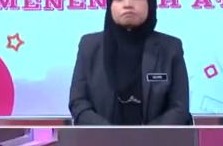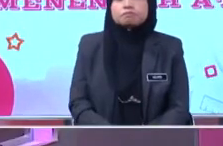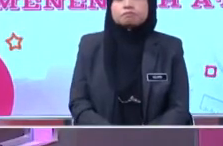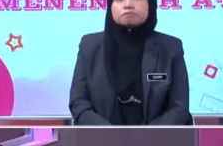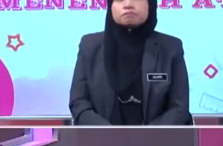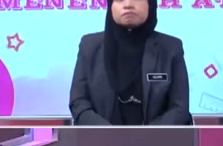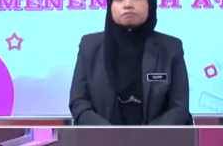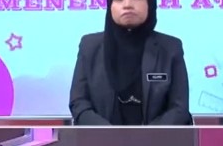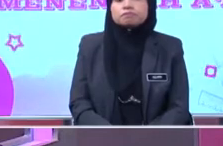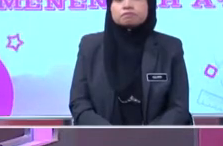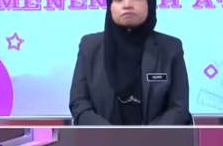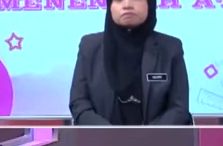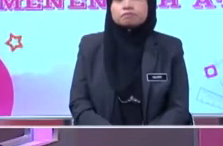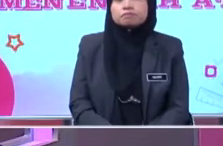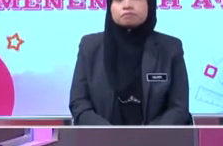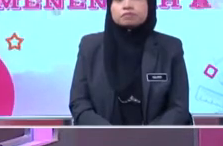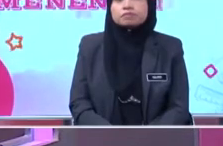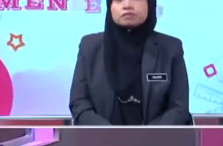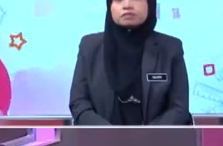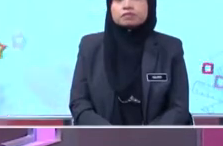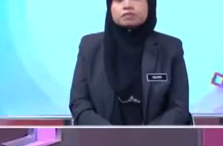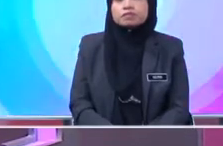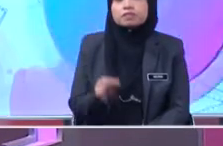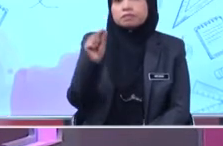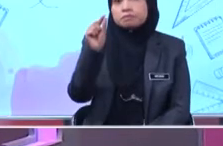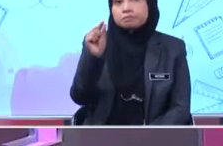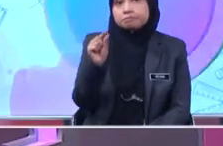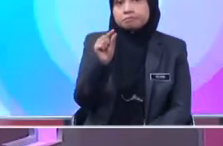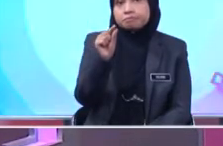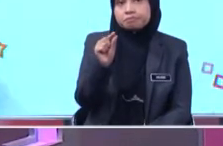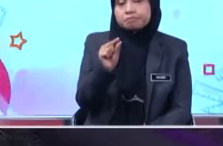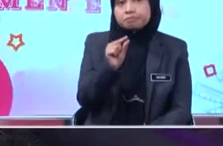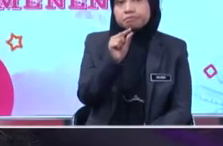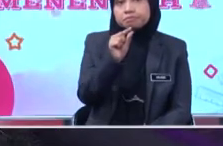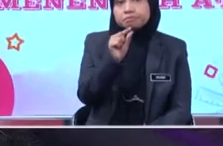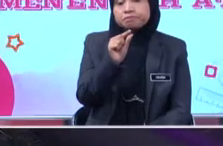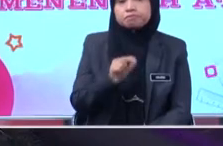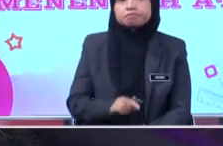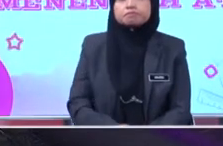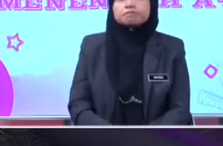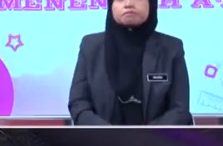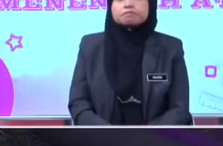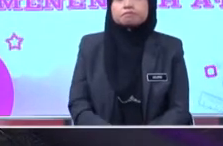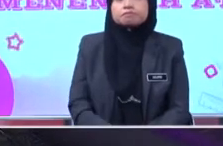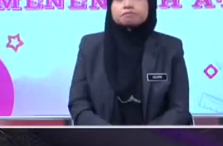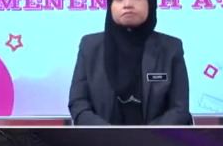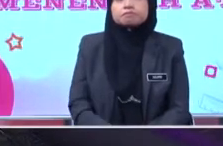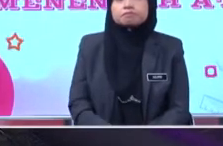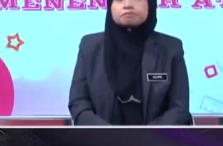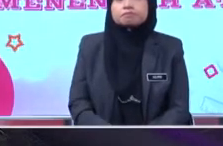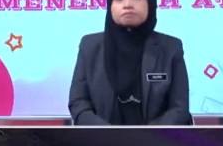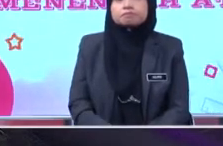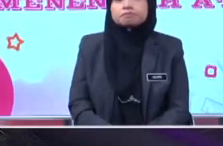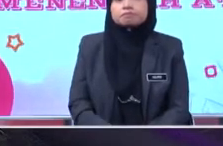Maya Um Tiku Ayang teko ha ha di